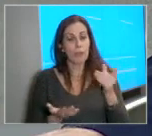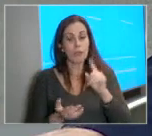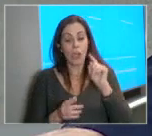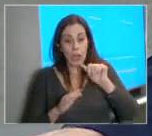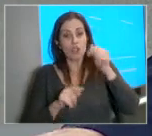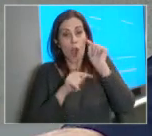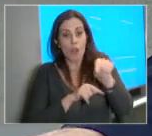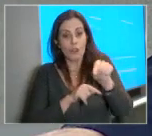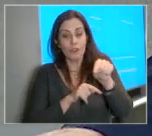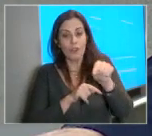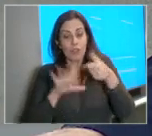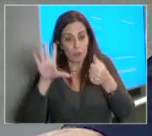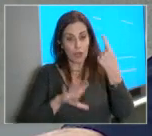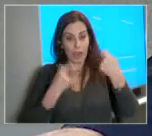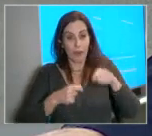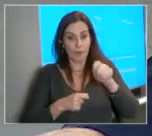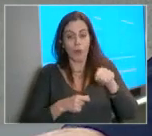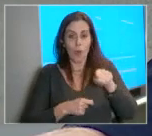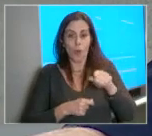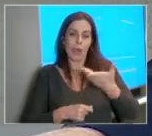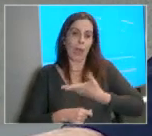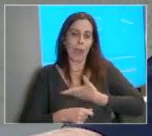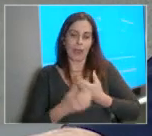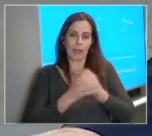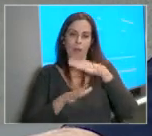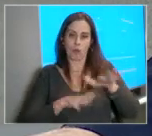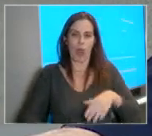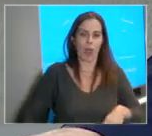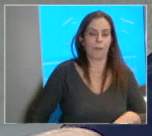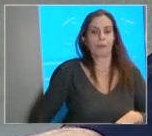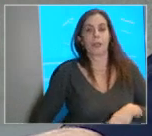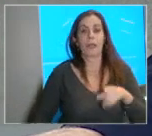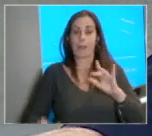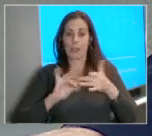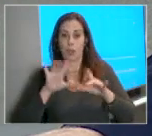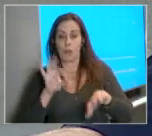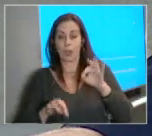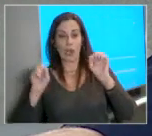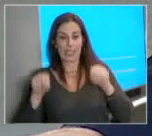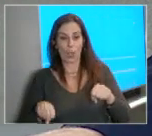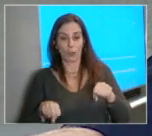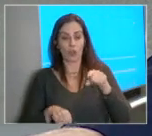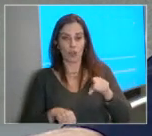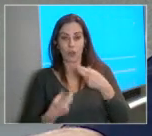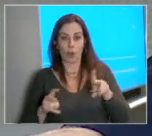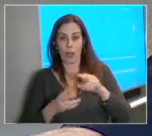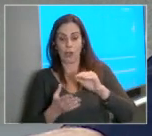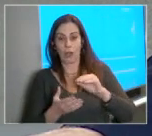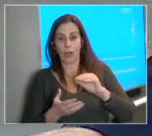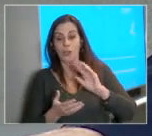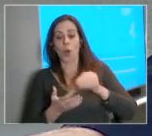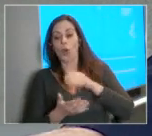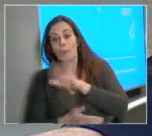שמגיע ראשון עם 61 חתימות, הוא יקבל את הרכבת הממשלה. זה בניגוד אגב לבחירות לנשיאות, ששם אתה לא יכול לחתום לשניים,